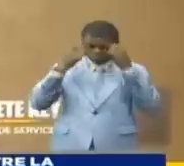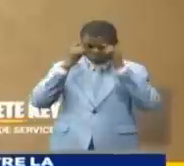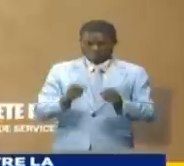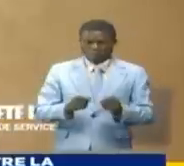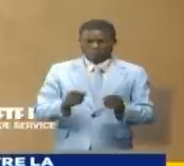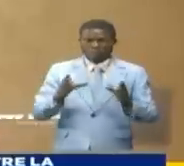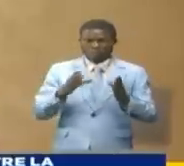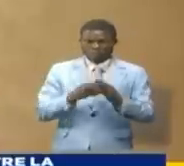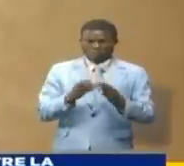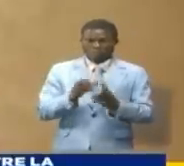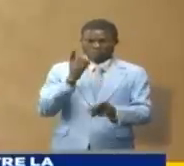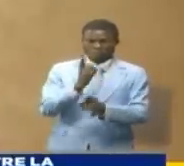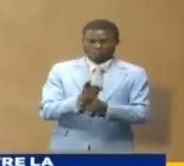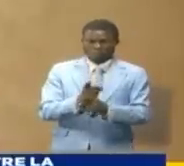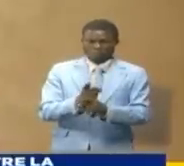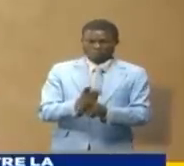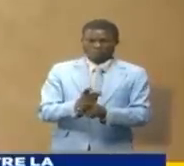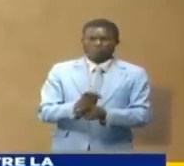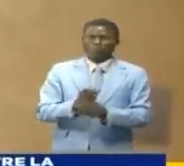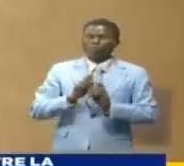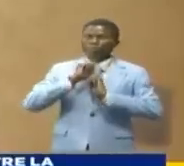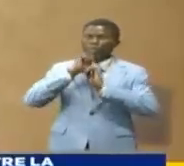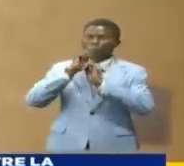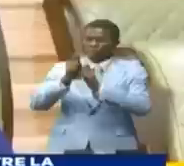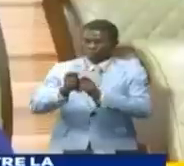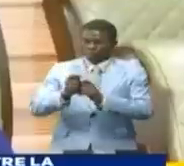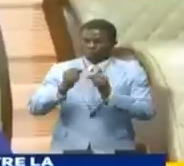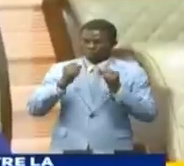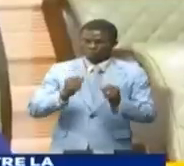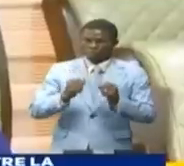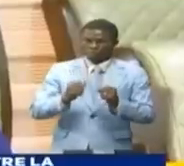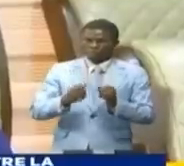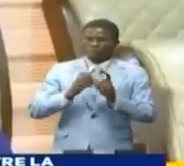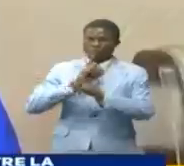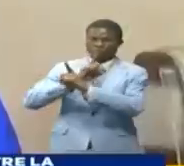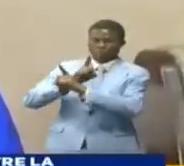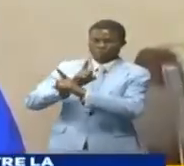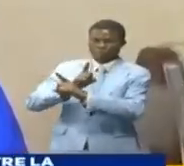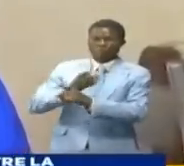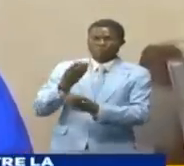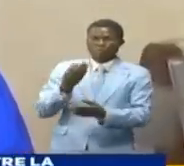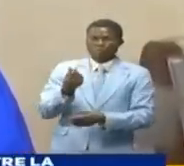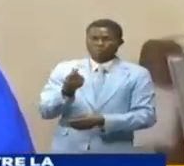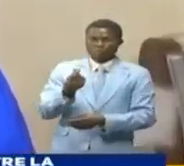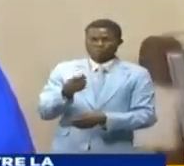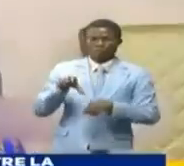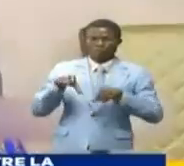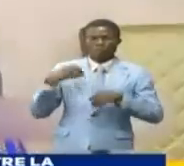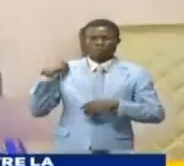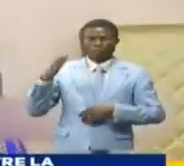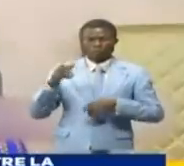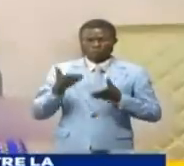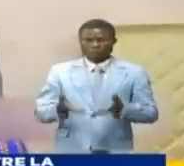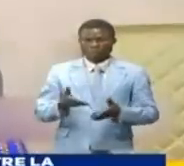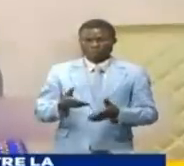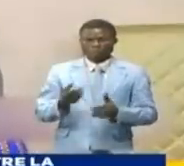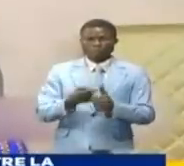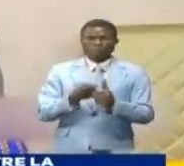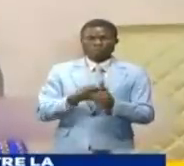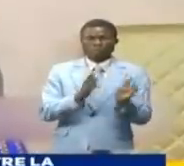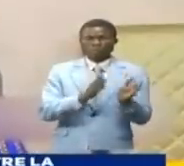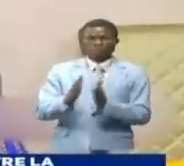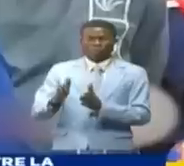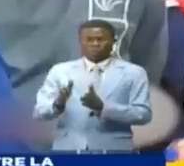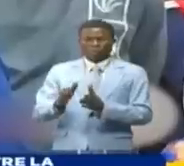à point nommé, car elles jettent le bas d'une lutte efficace pour la préservation des finances publiques en RDC. D'abord, il est prévu